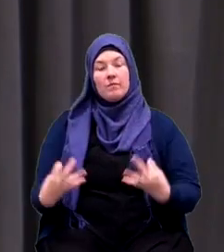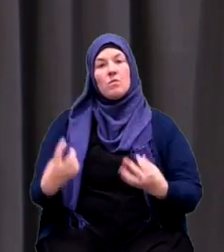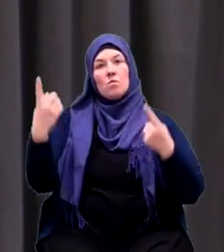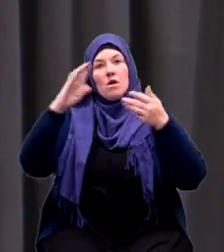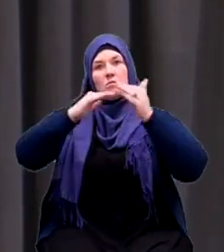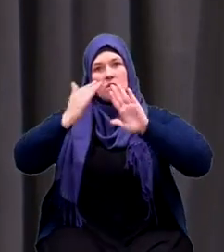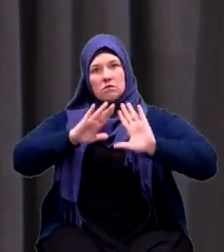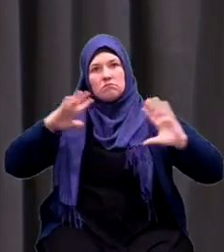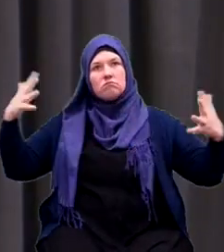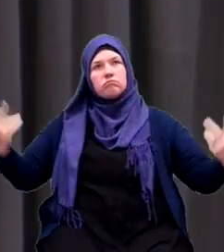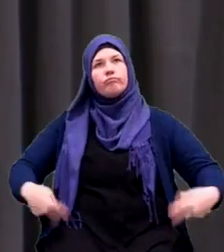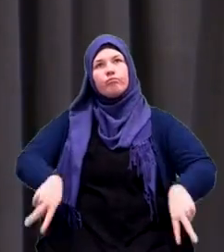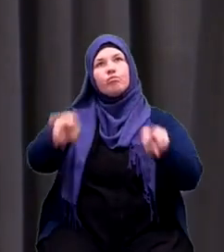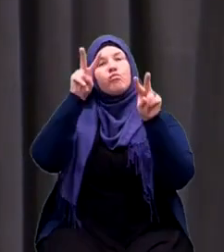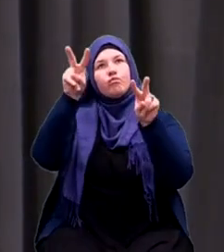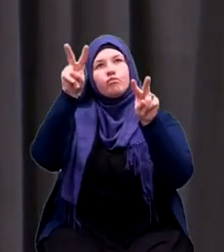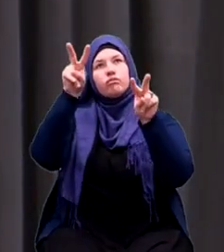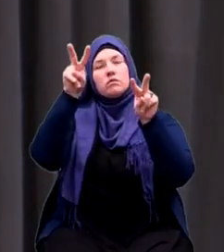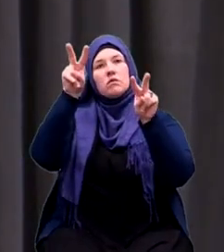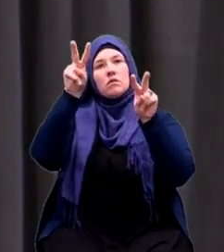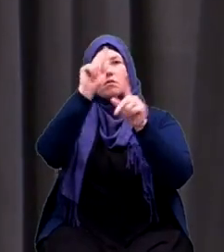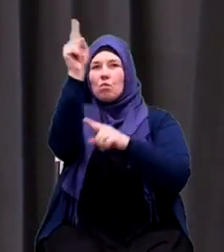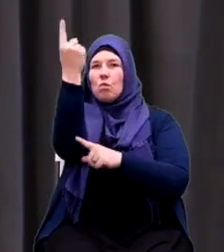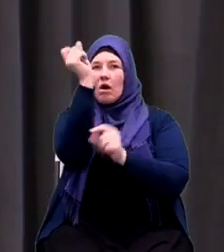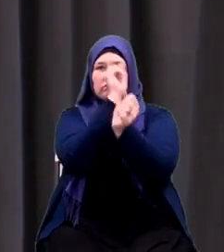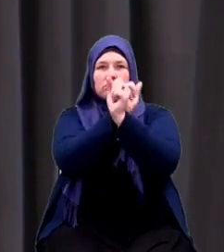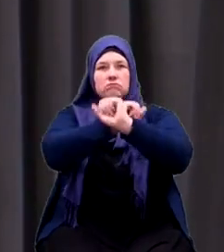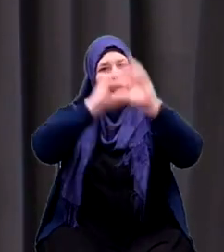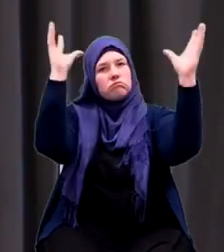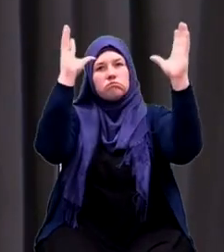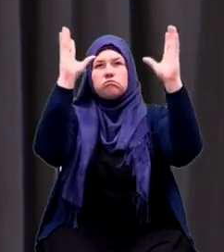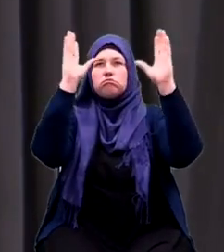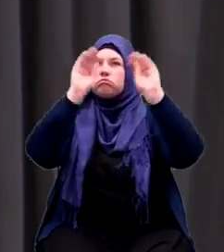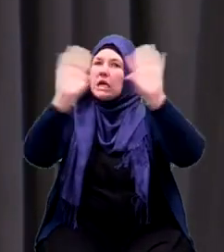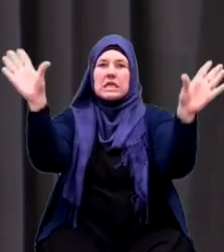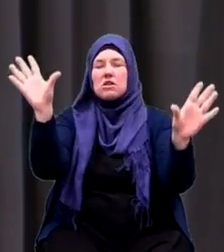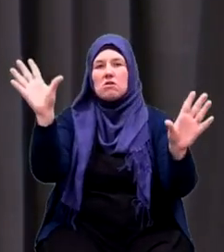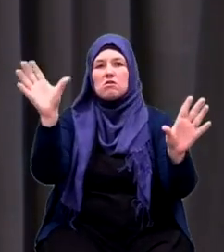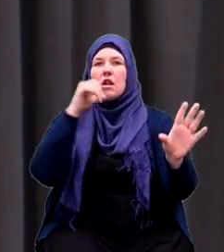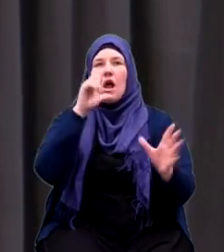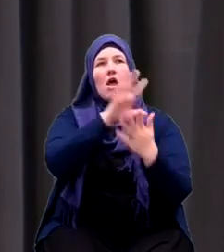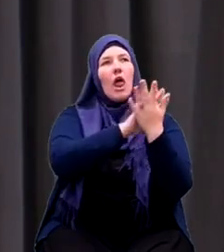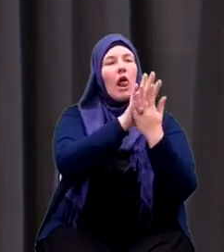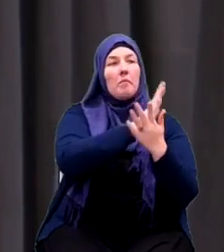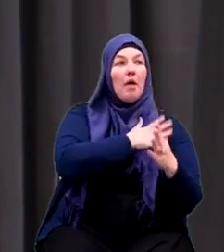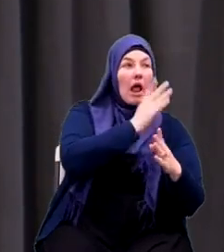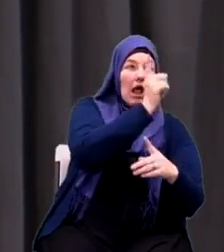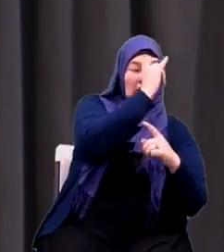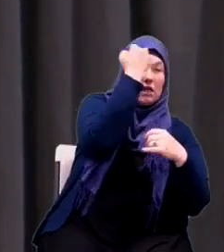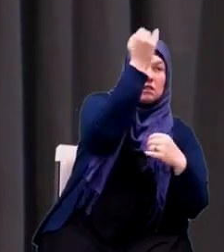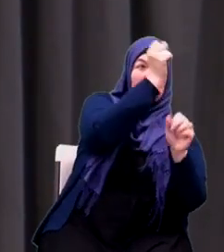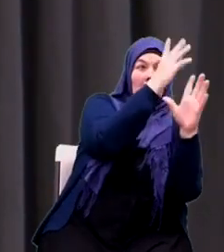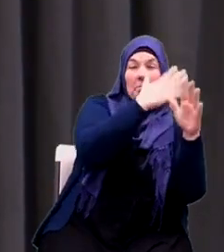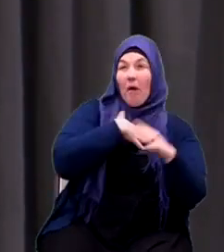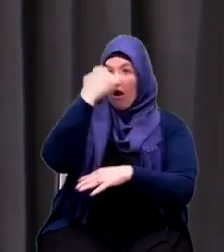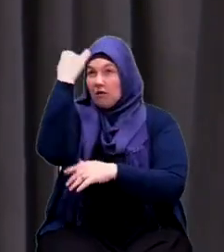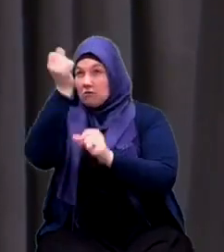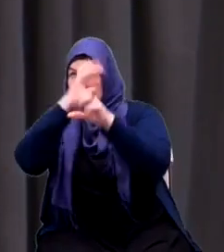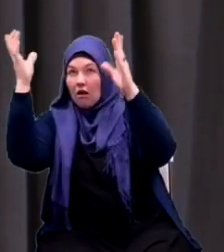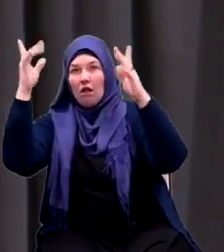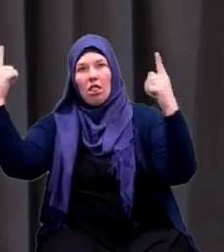vision is, قُلْ إِنَّ صَلَاتِي وَنُسُكِي وَمَحْيَايَ وَمَمَاتِي لِلَّهِ رَبِّ